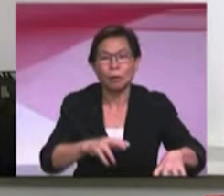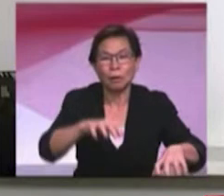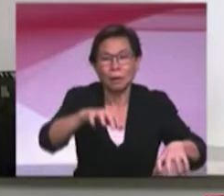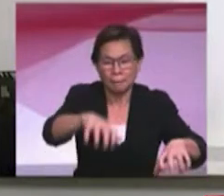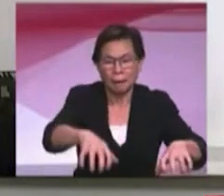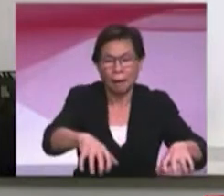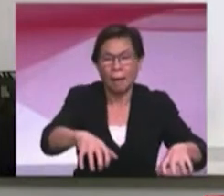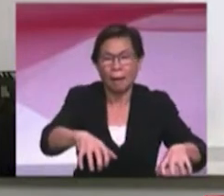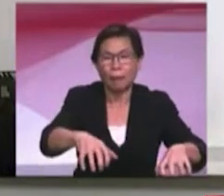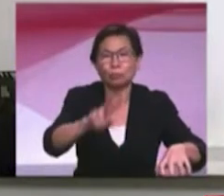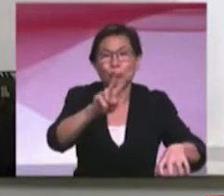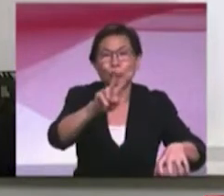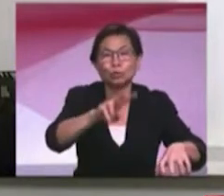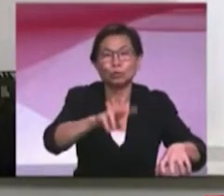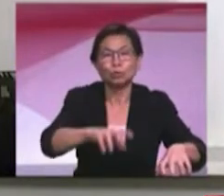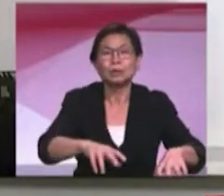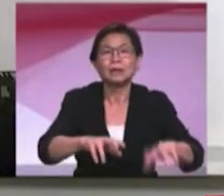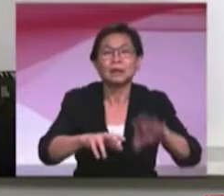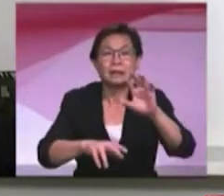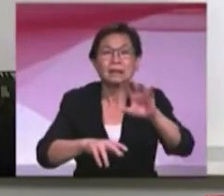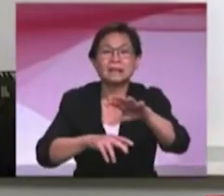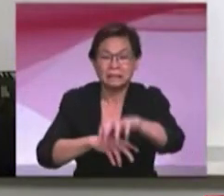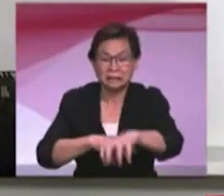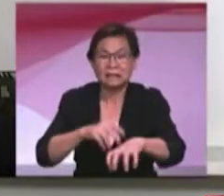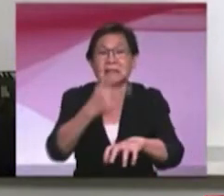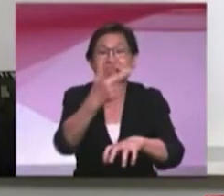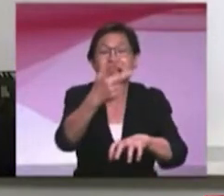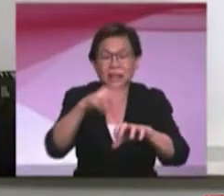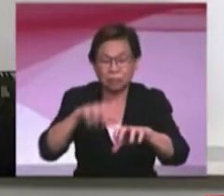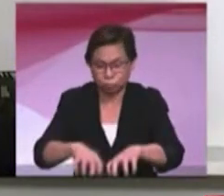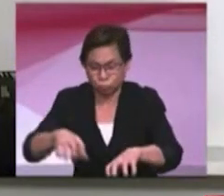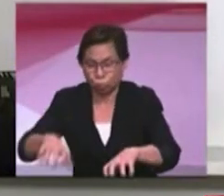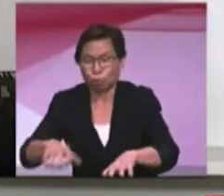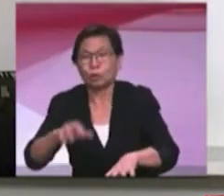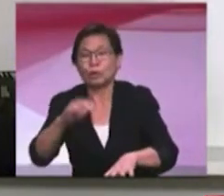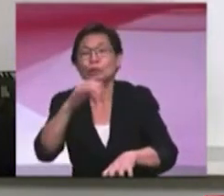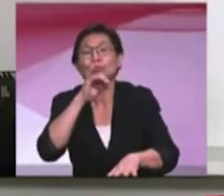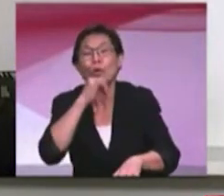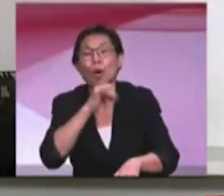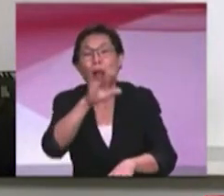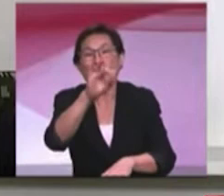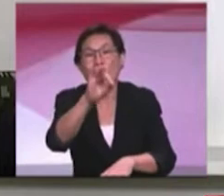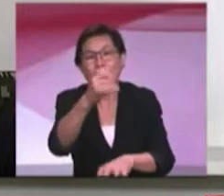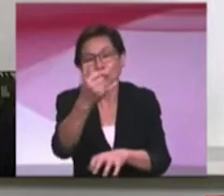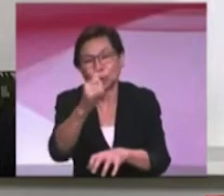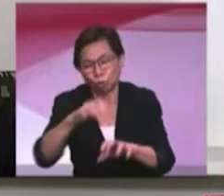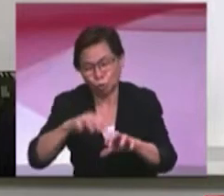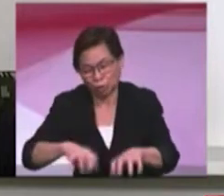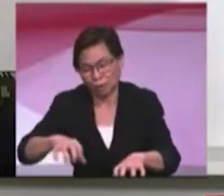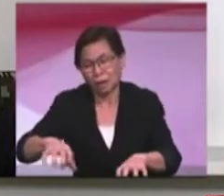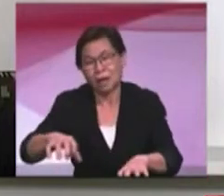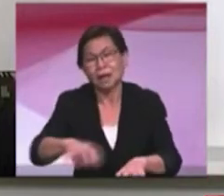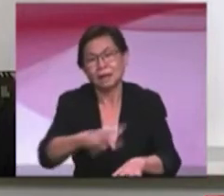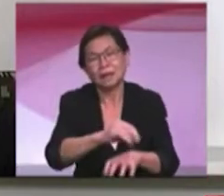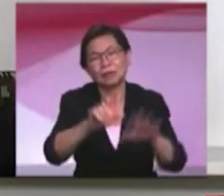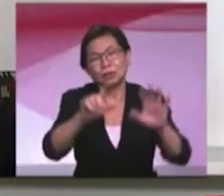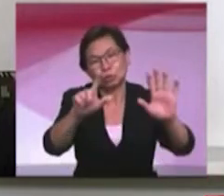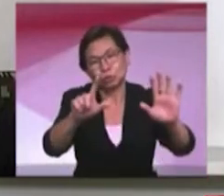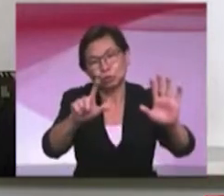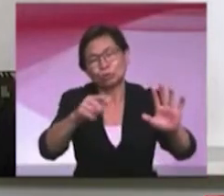2 Persin telah menjadi zon merah, 3 zon jingga dan 8 zon kuning dan hanya